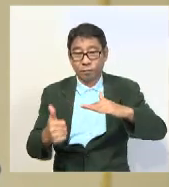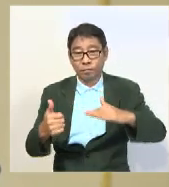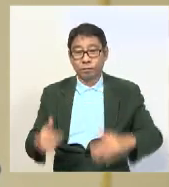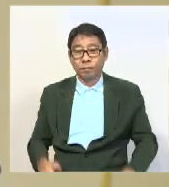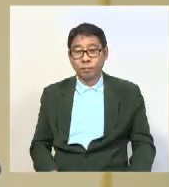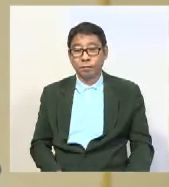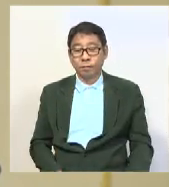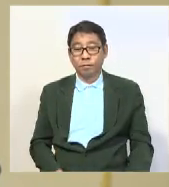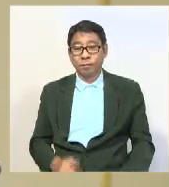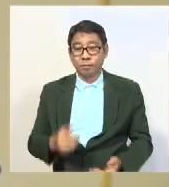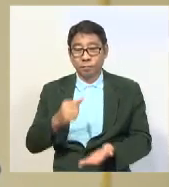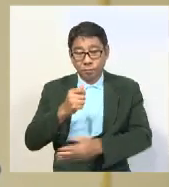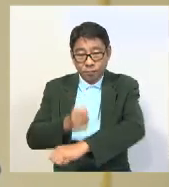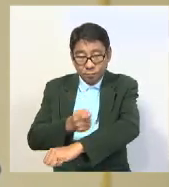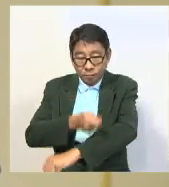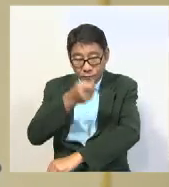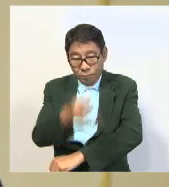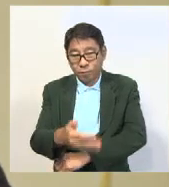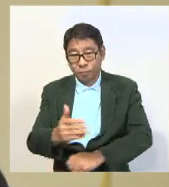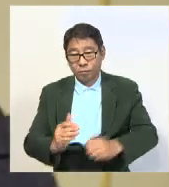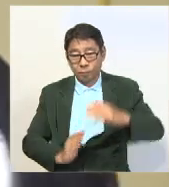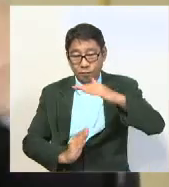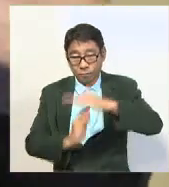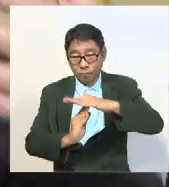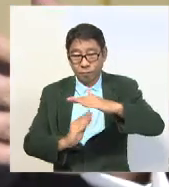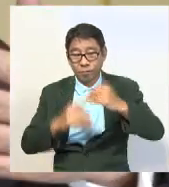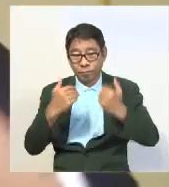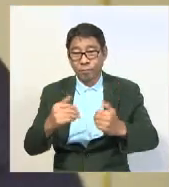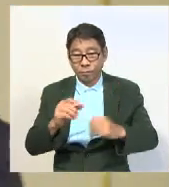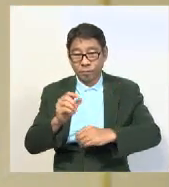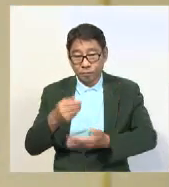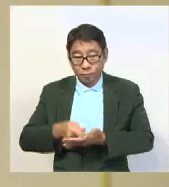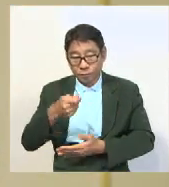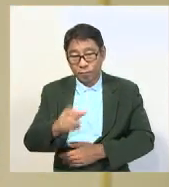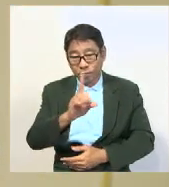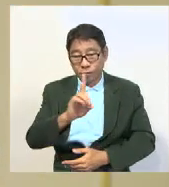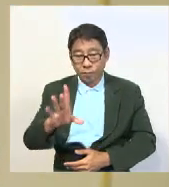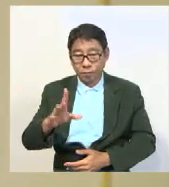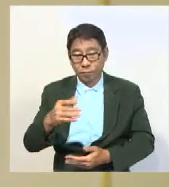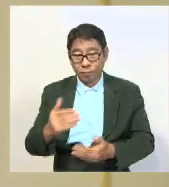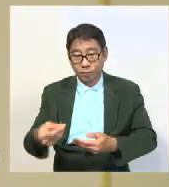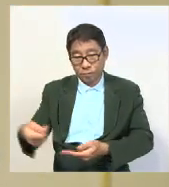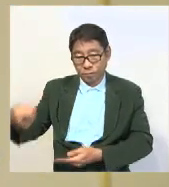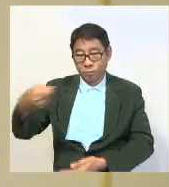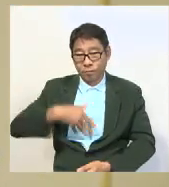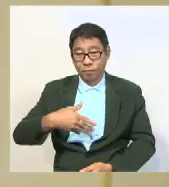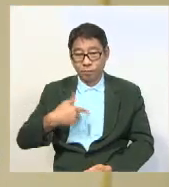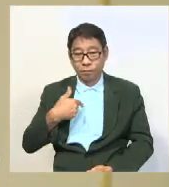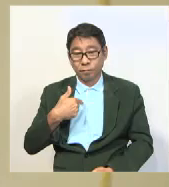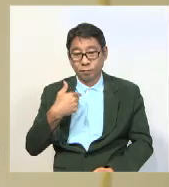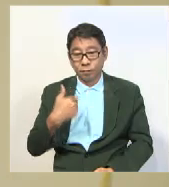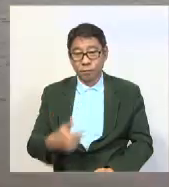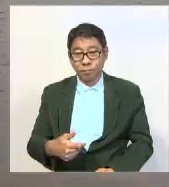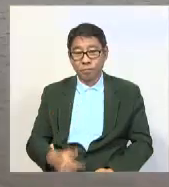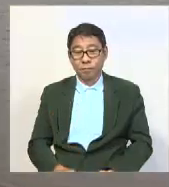ครับเราจะมีส่วนชดเชยให้ส่วนหนึ่งเพราะฉะนั้นท่านใช้ร้อยหนึ่งเราก็จะรีเบทกลับมาให้ส่วนหนึ่ง